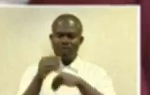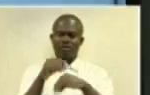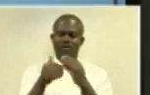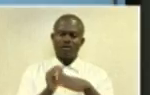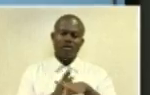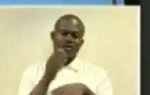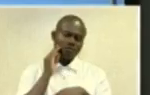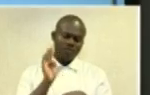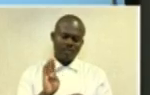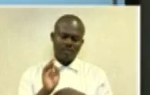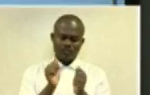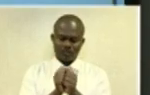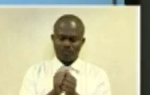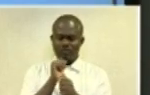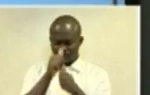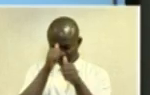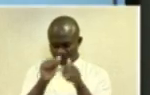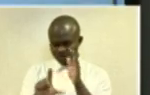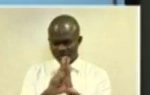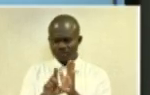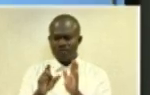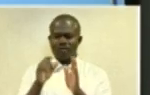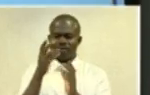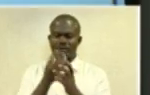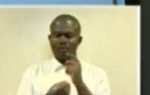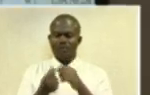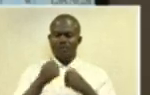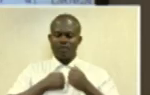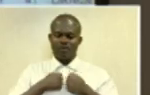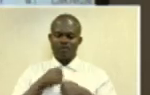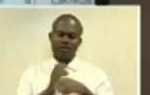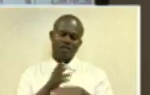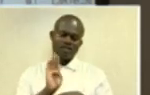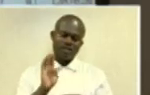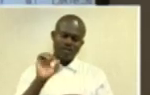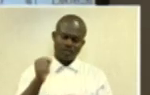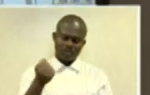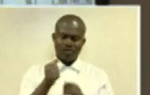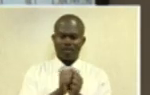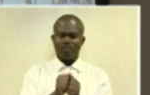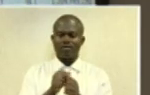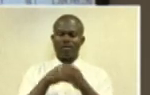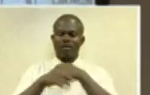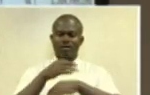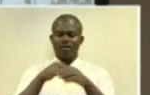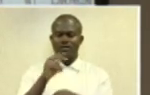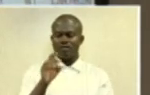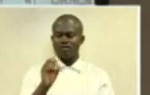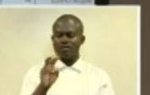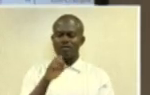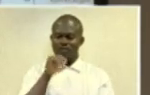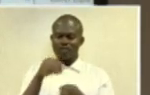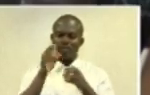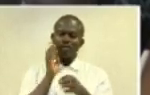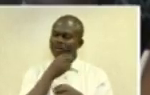asaga miliyari 10 yatanzwe hadakurikijwe amategeko, igihombo cy'amafaranga y'u Rwanda asaga miliyari 5, ndetse n'inganda za Nzove zidatanga amazi